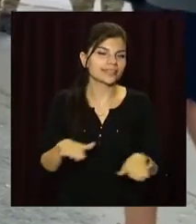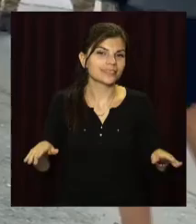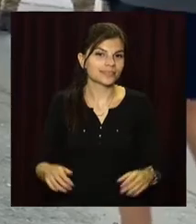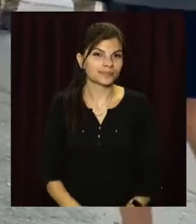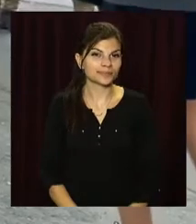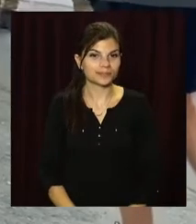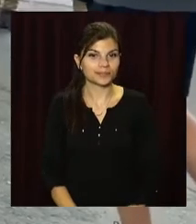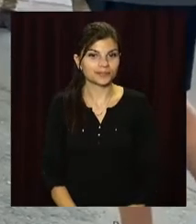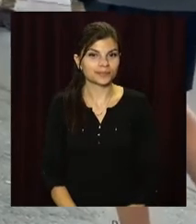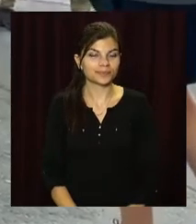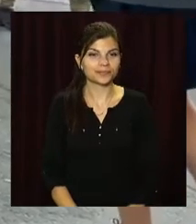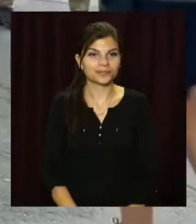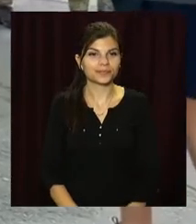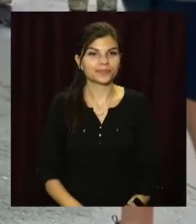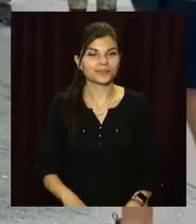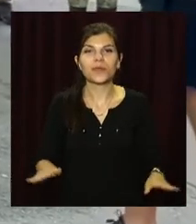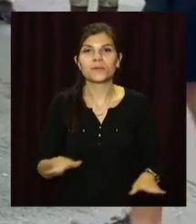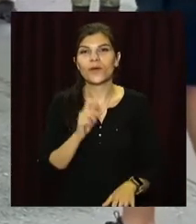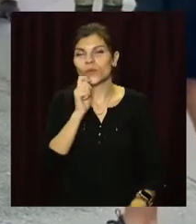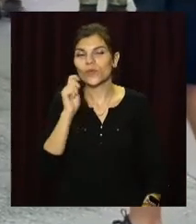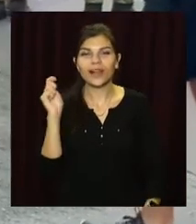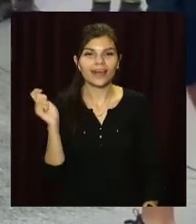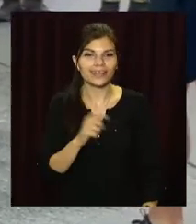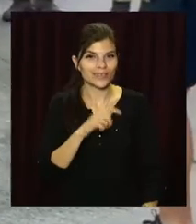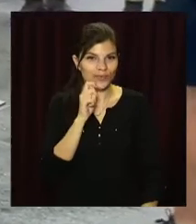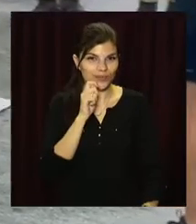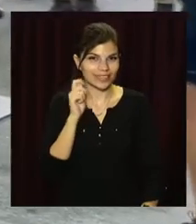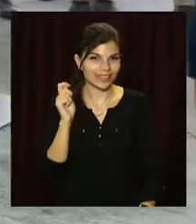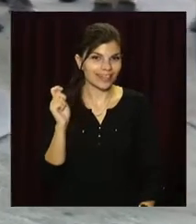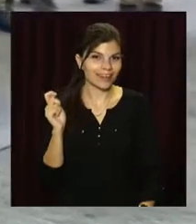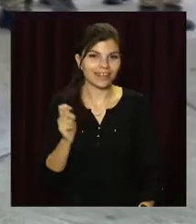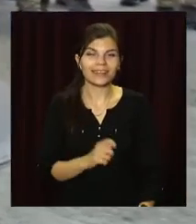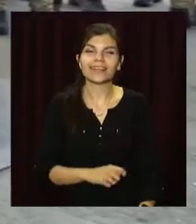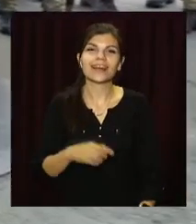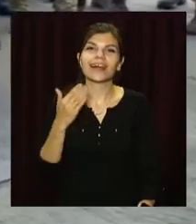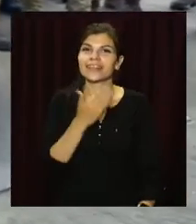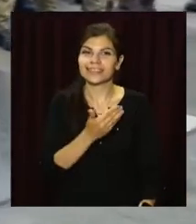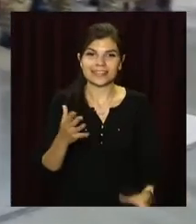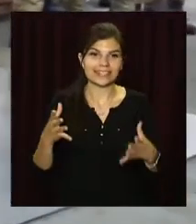Україна! Пісня та вещі дорі!